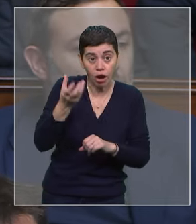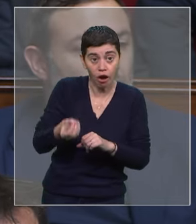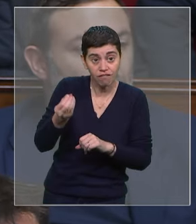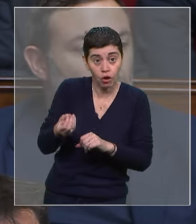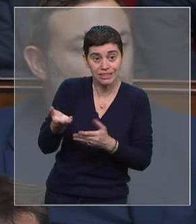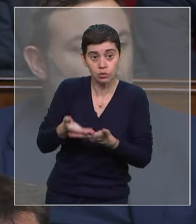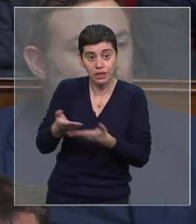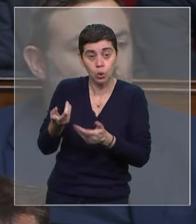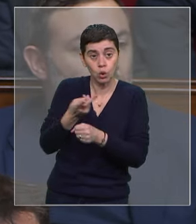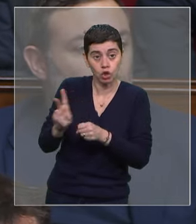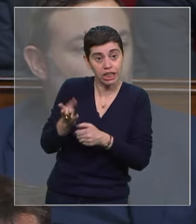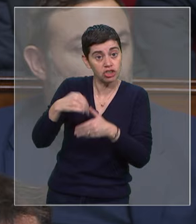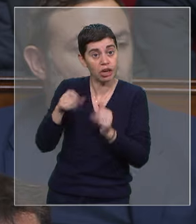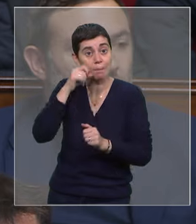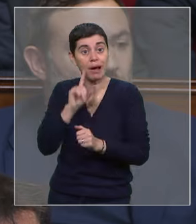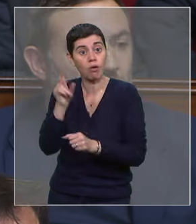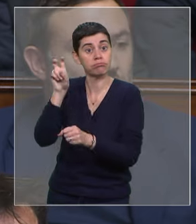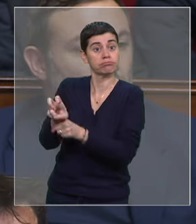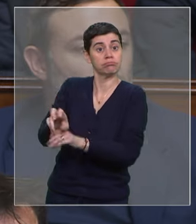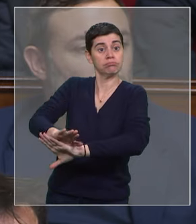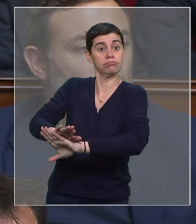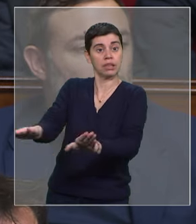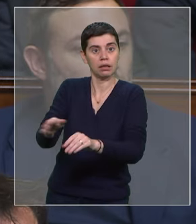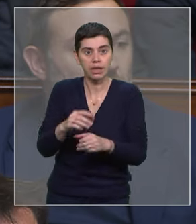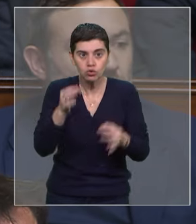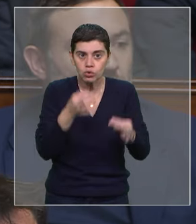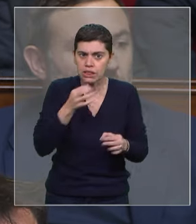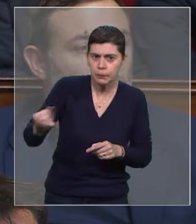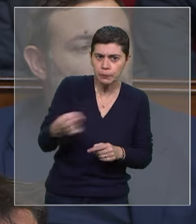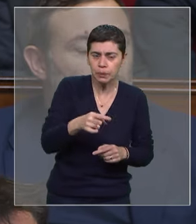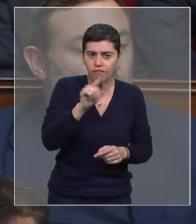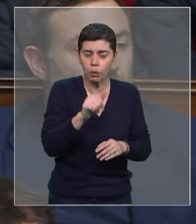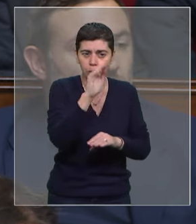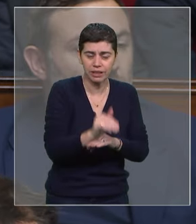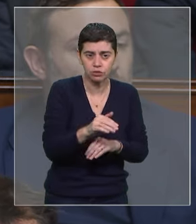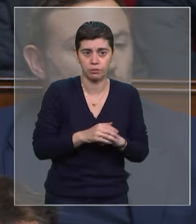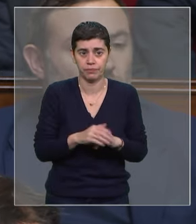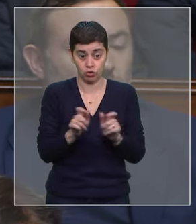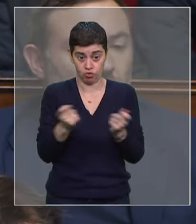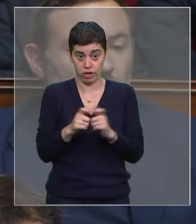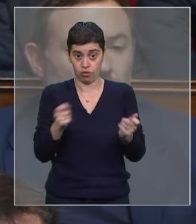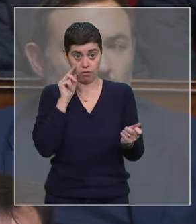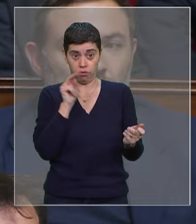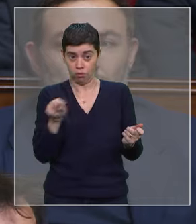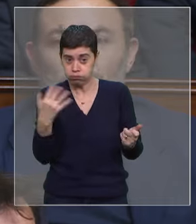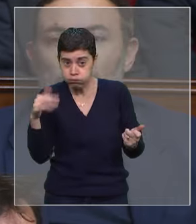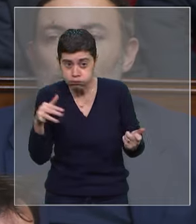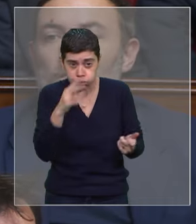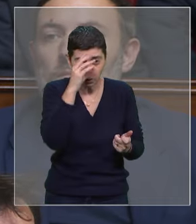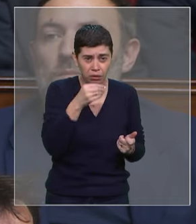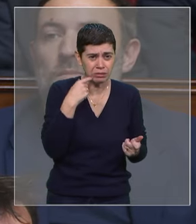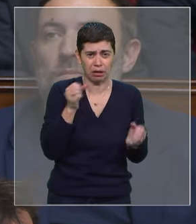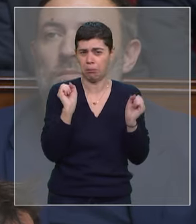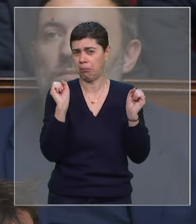des parents alors que le juge ordonne leur protection. Tous les jours, la presse couvre les professionnels qui craquent, les sureffectifs